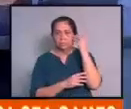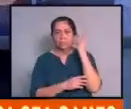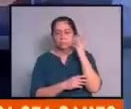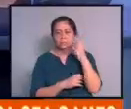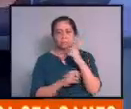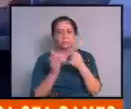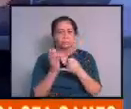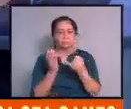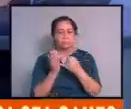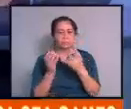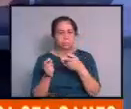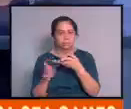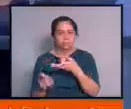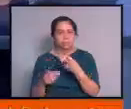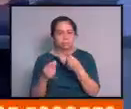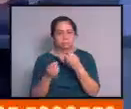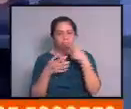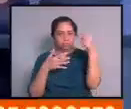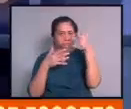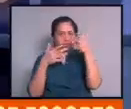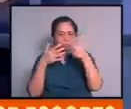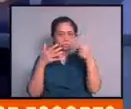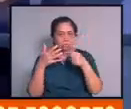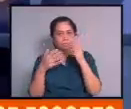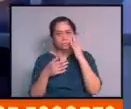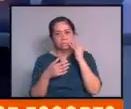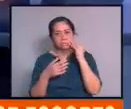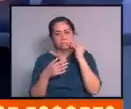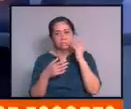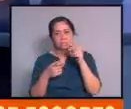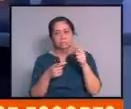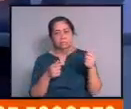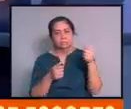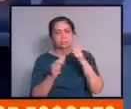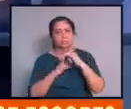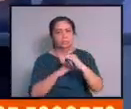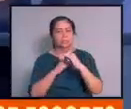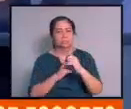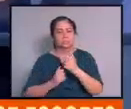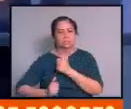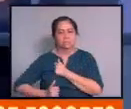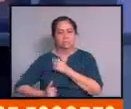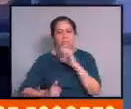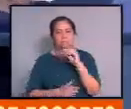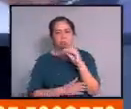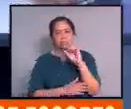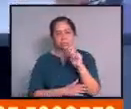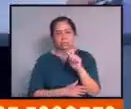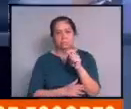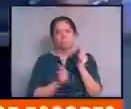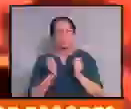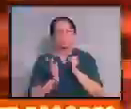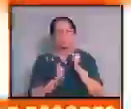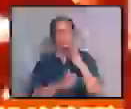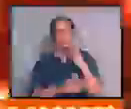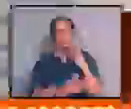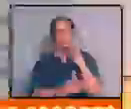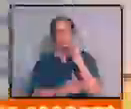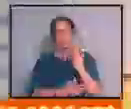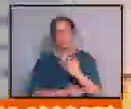kasi na iniwan ni Dormitorio, nagawa niyang i-detalye ang mga naranasan sa kamay ng kanyang mga kapwa kadete. Umaaksyon si Patricia Mangune.